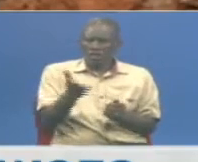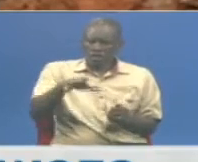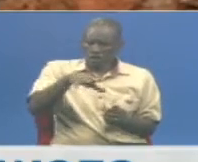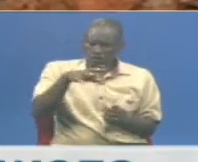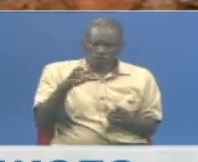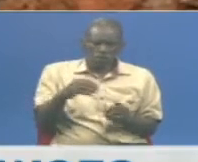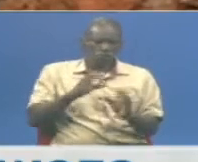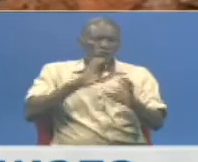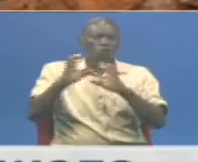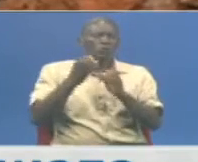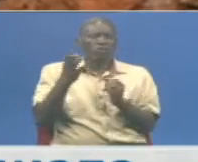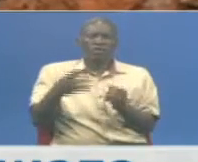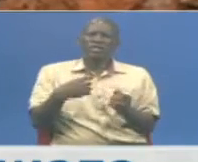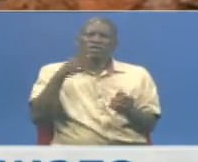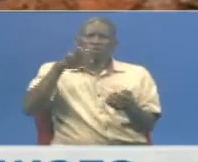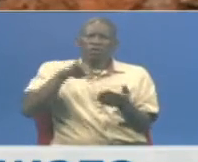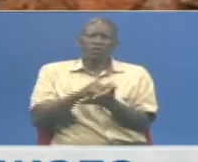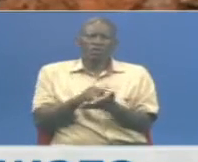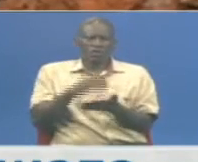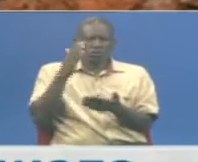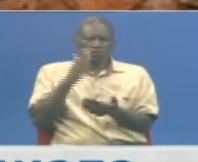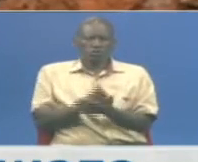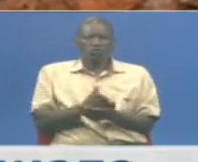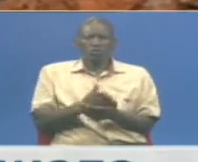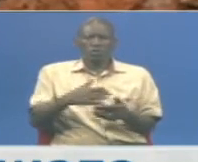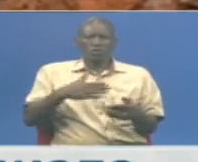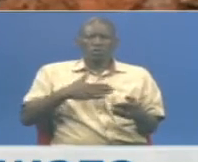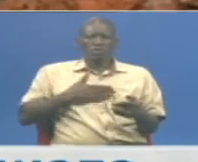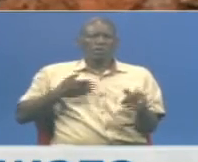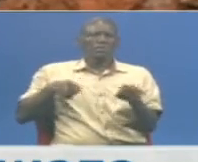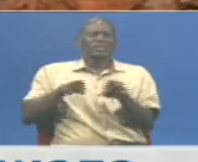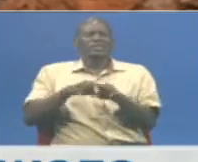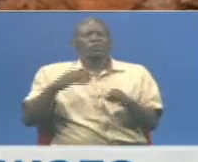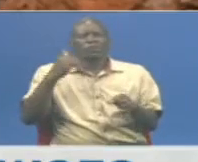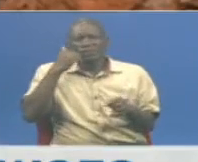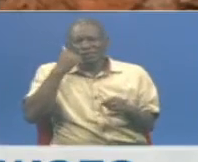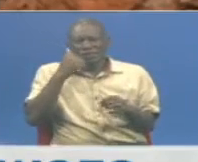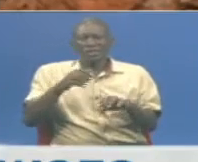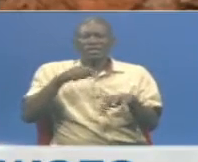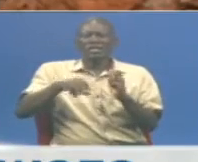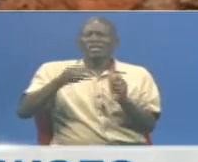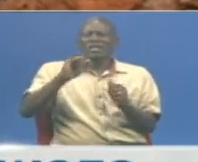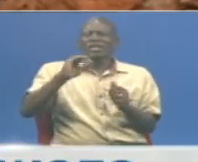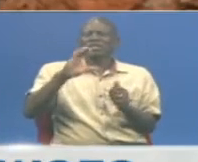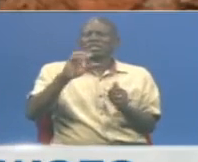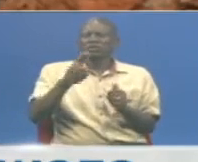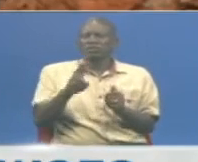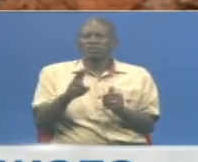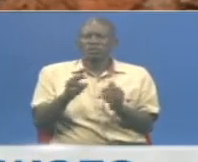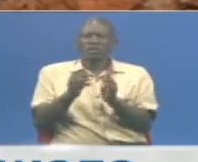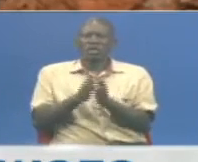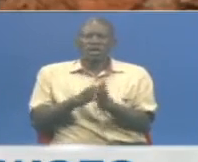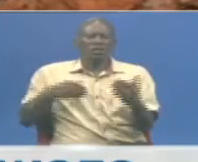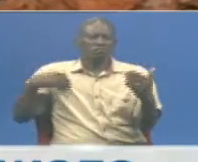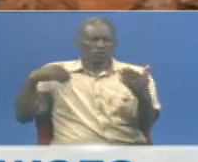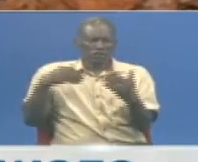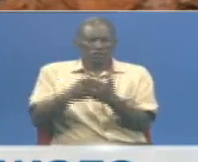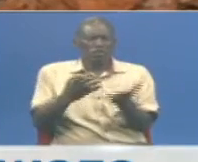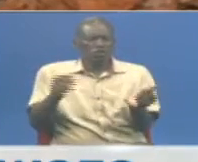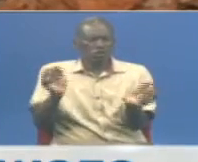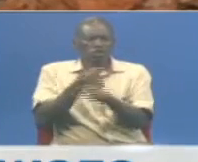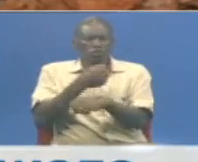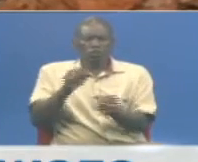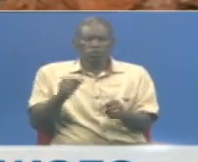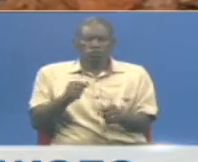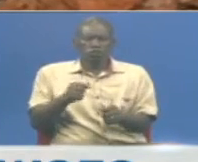Mwasiliano wa kule wakasema kuwa ni kweli yuko ni mgonjwa, yuko ICU, na kufikia saa hii hatuwezi kumchukua